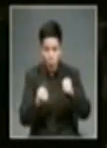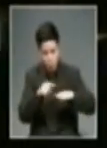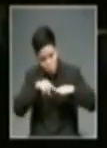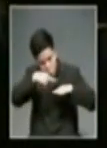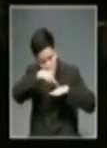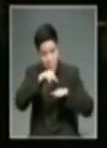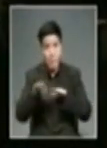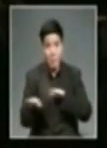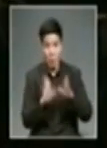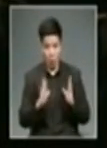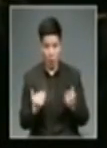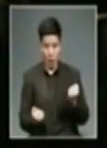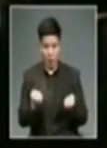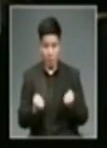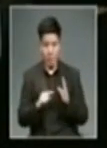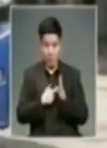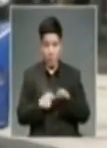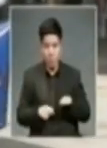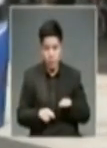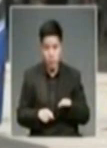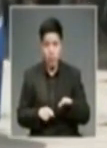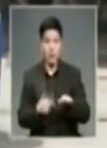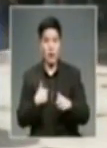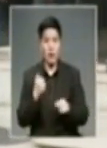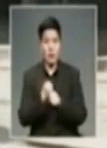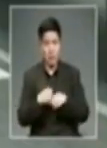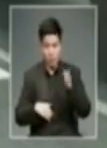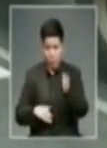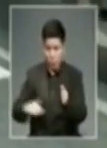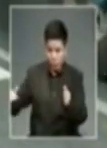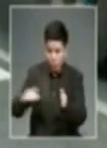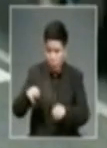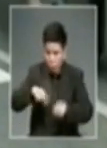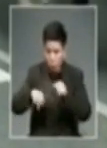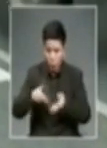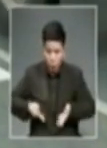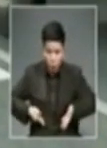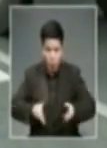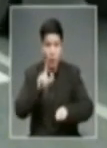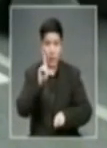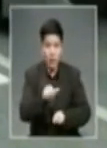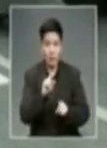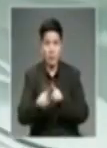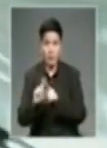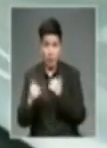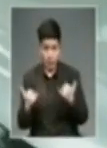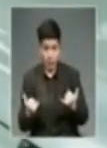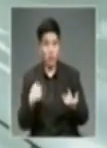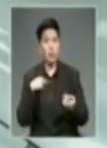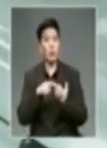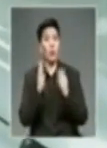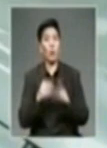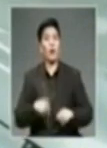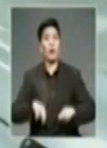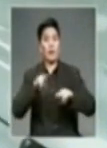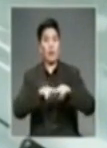นขับตั้งแต่สถานีท่ารถโดยสารการจัดตั้งด่านตรวจความเร็วโดยเฉพาะถนนสายหลักเหล่านี้เป็นต้นนะครับสำหรับผู้โดยส